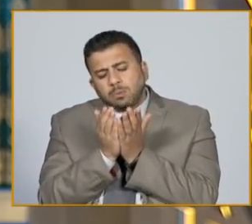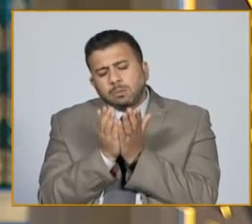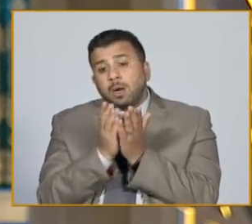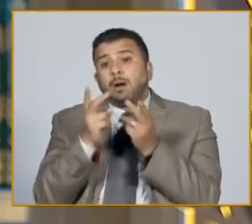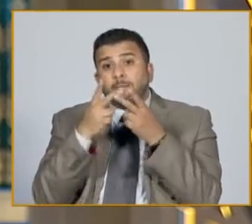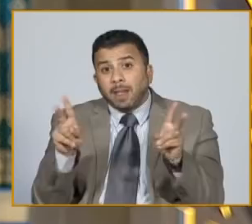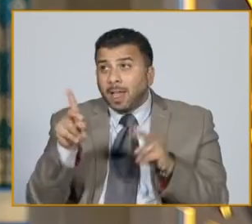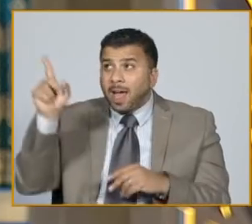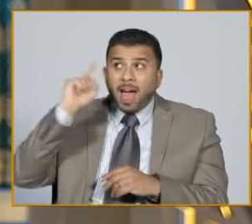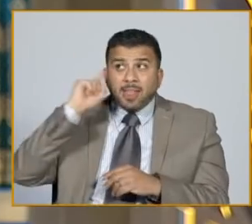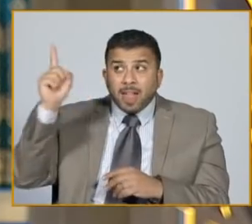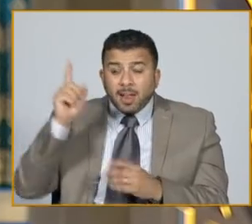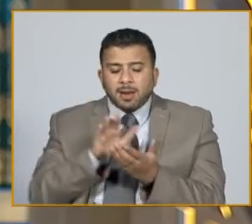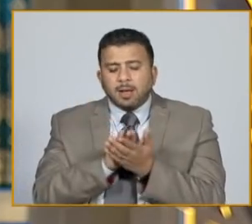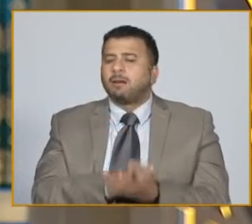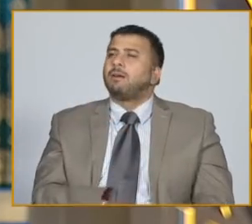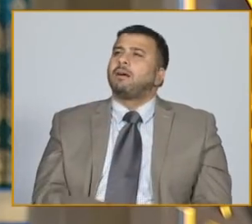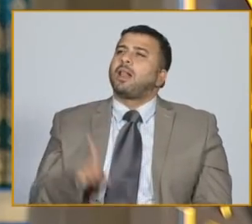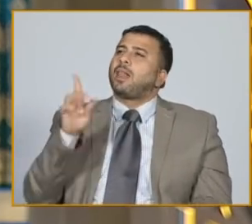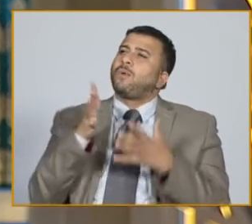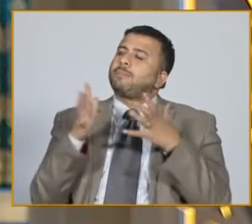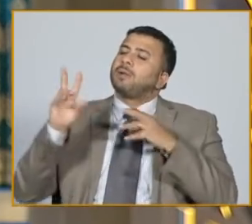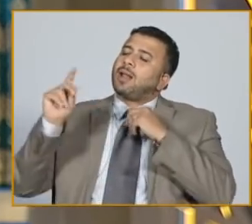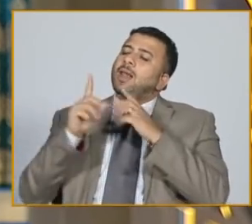القرآن، تردد خلف المؤذن حتى ينتهي ثم تأتي بالدعاء